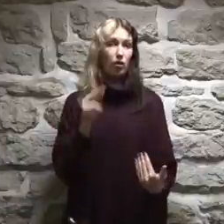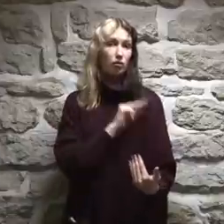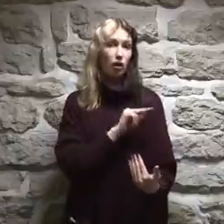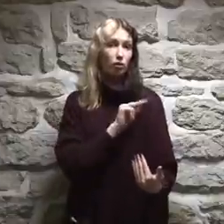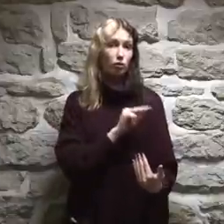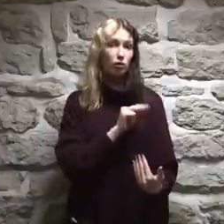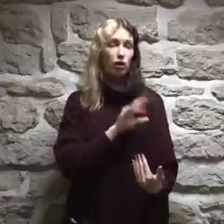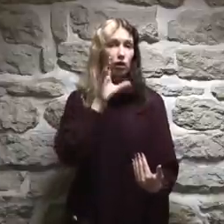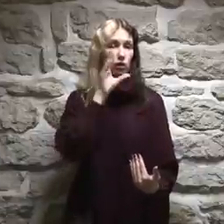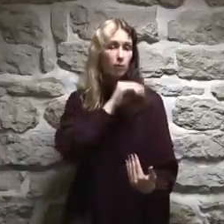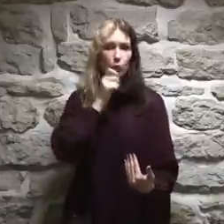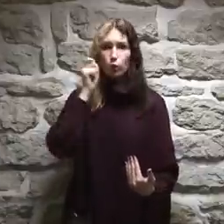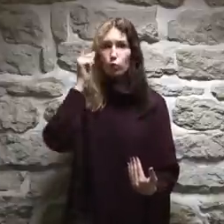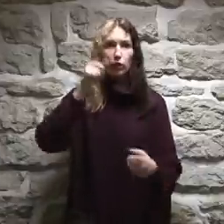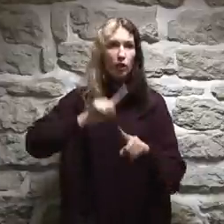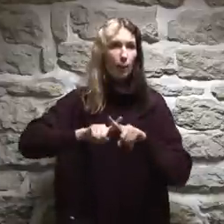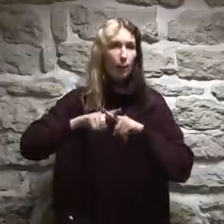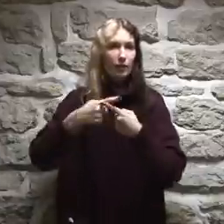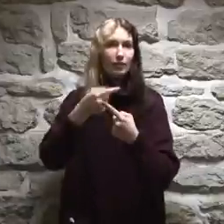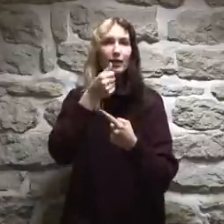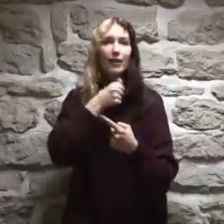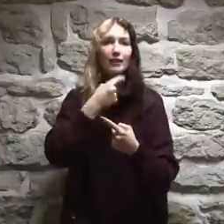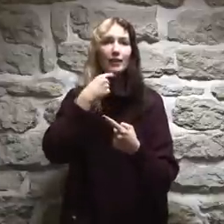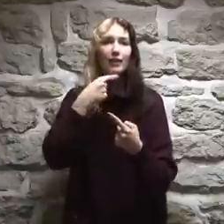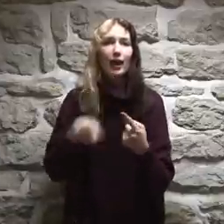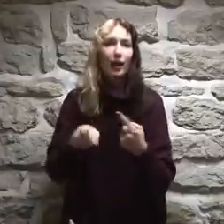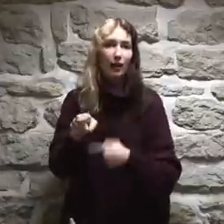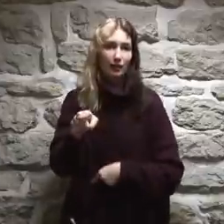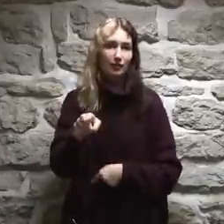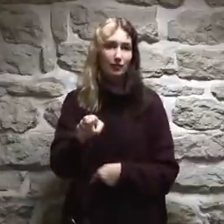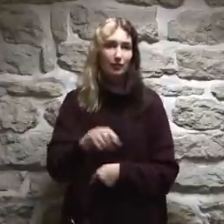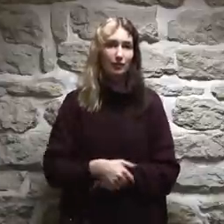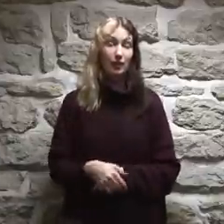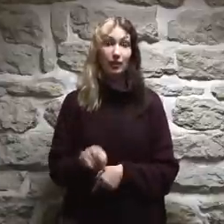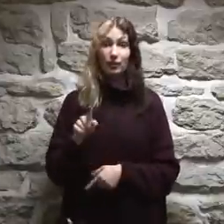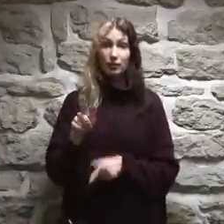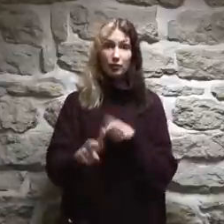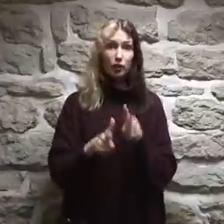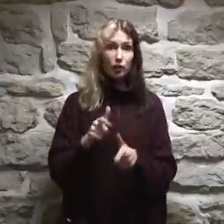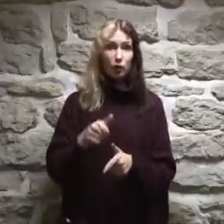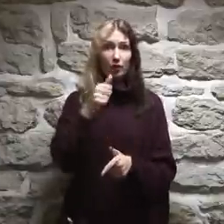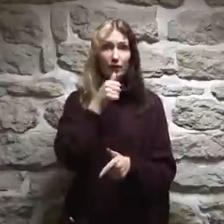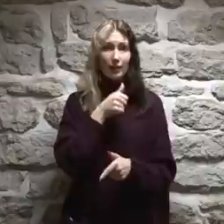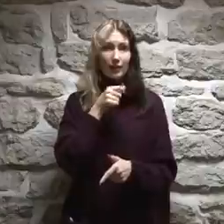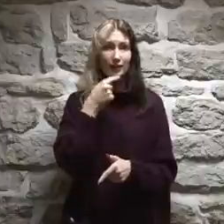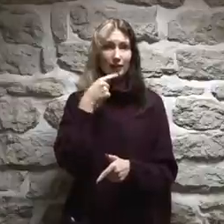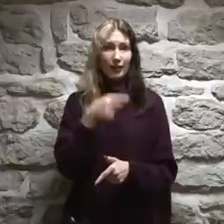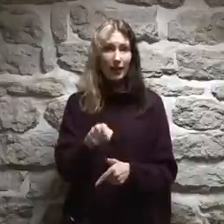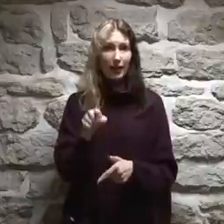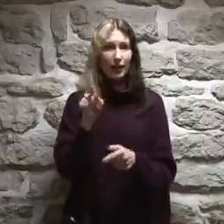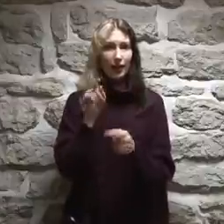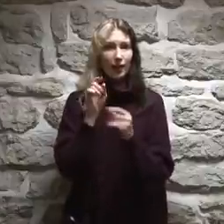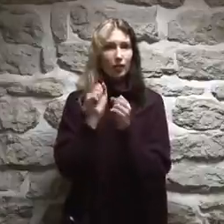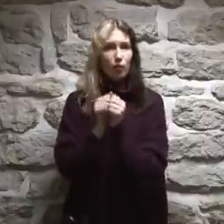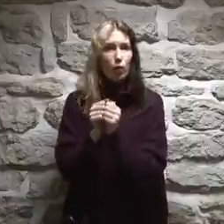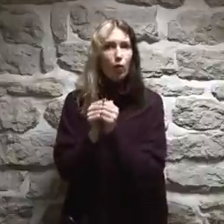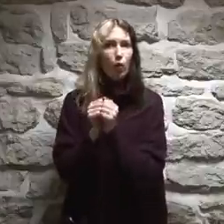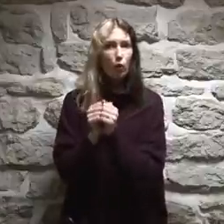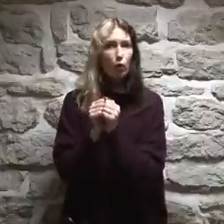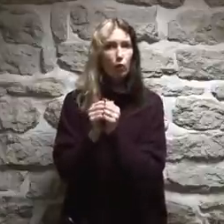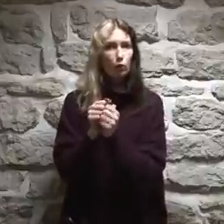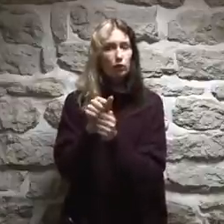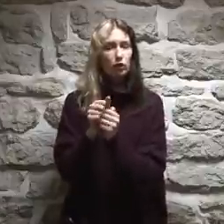kasutada nutikaid masinaid eesti keeles. Ja see on tegelikult meie eesti keele püsima jäämisel üks